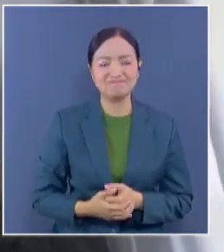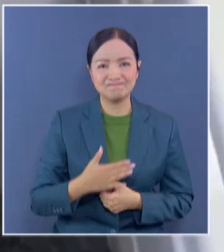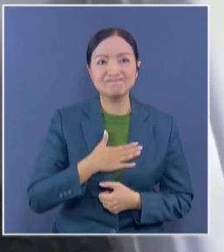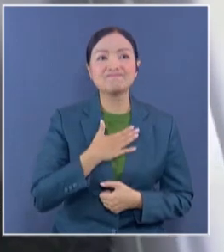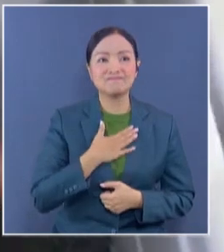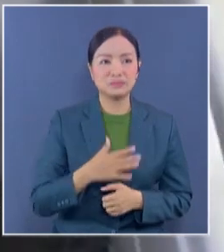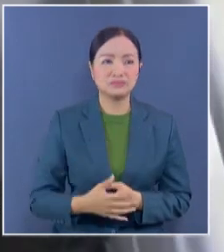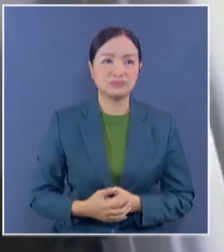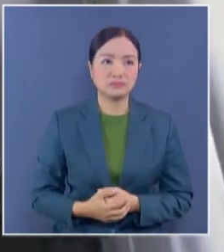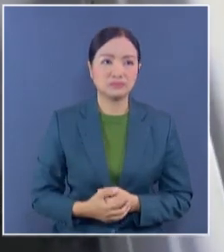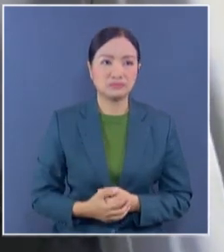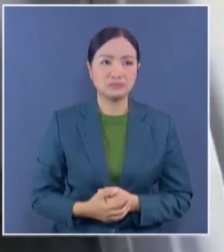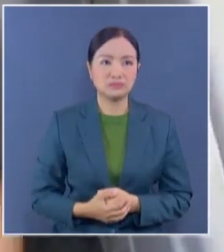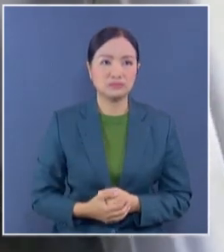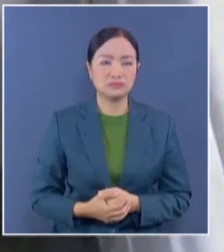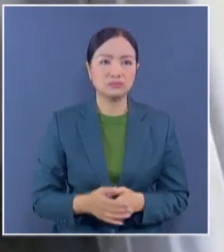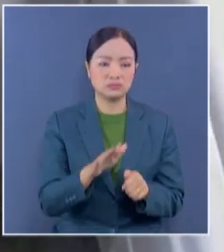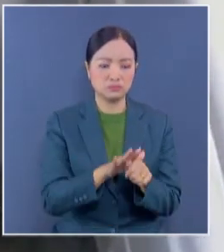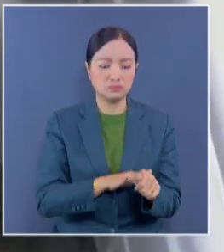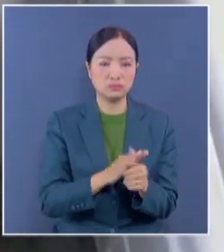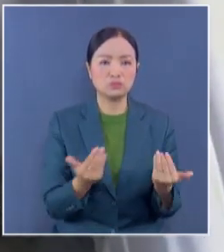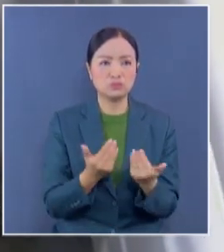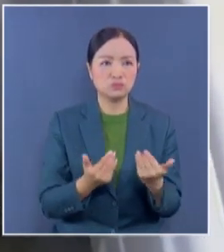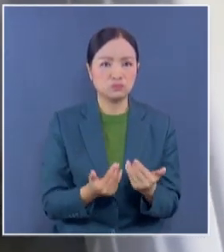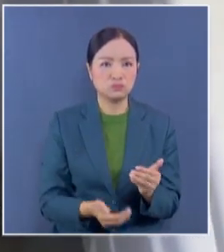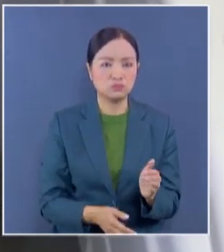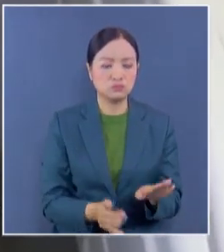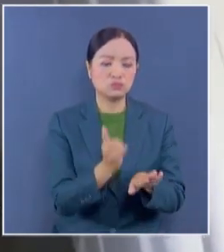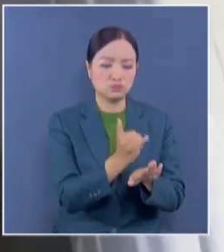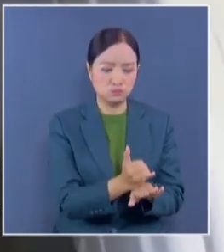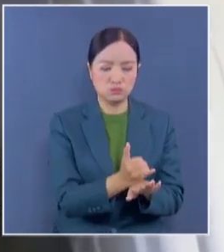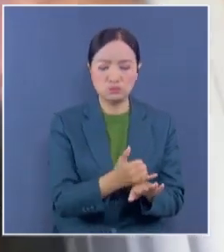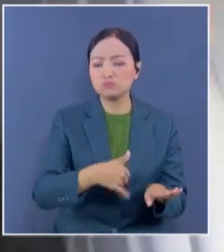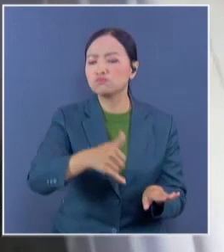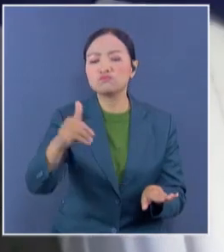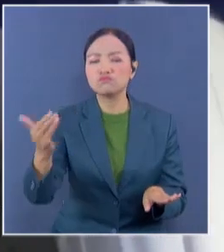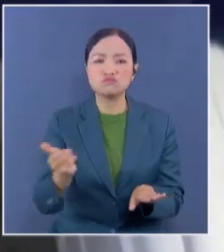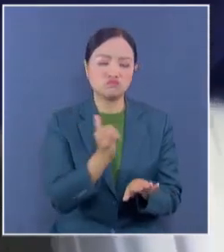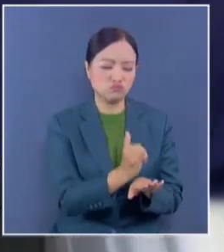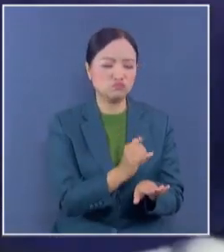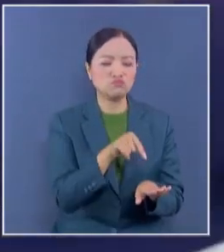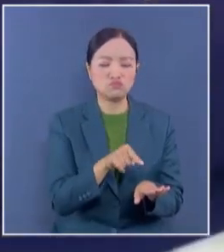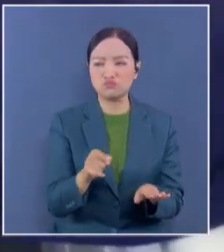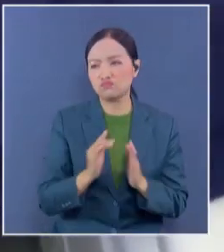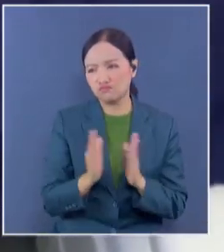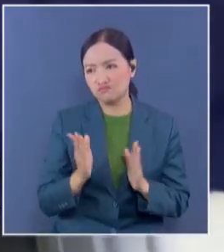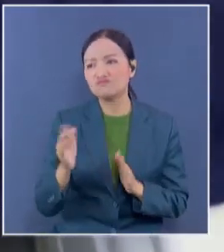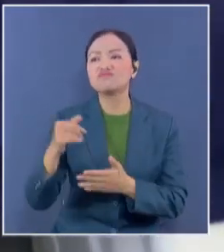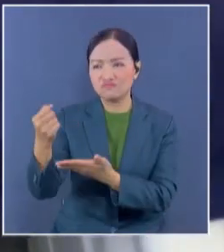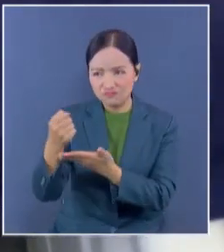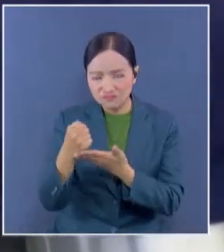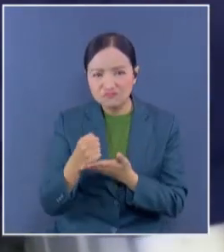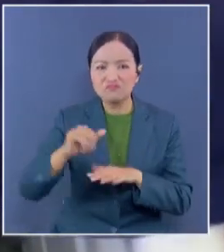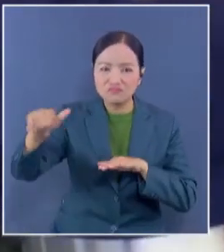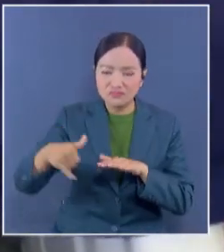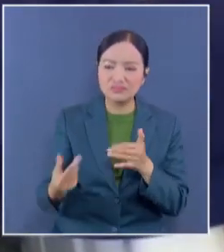ตันใจทั้งสงสารลูกสาวที่ไปเล่นเหมือนกับเด็กๆคนอื่นไม่ได้แล้วก็รู้สึกขอบคุณพี่ๆกู้ภัยนะครับที่เ